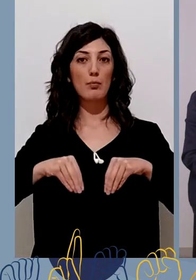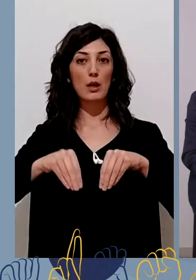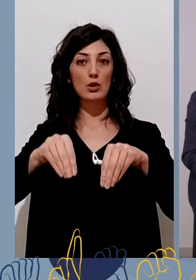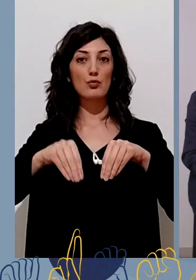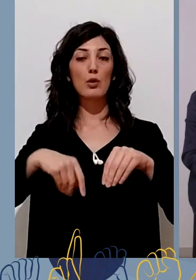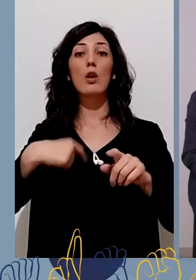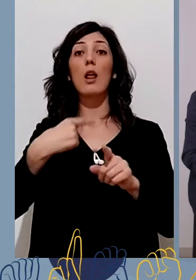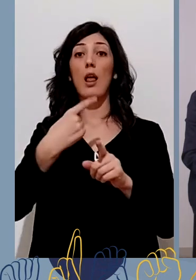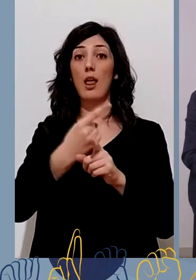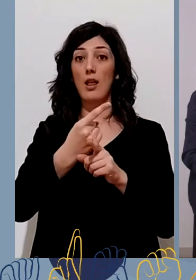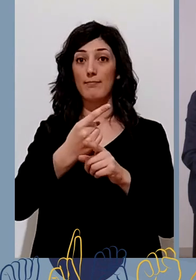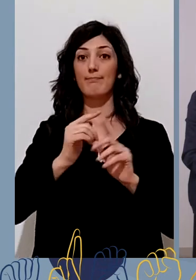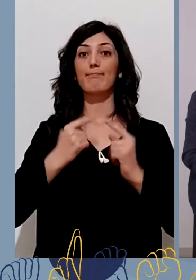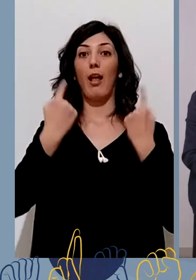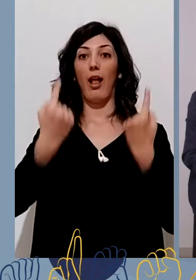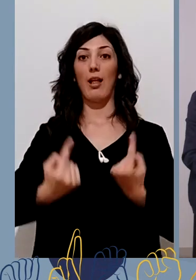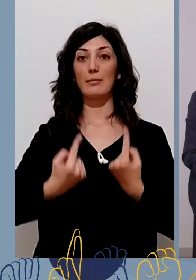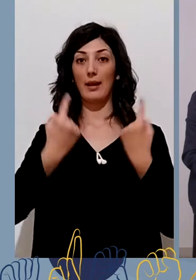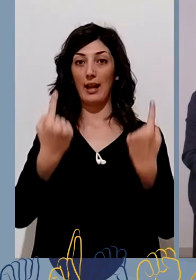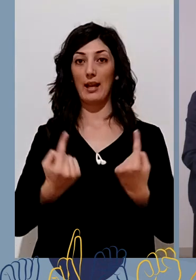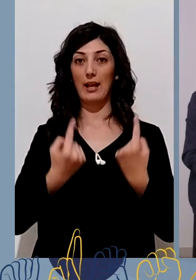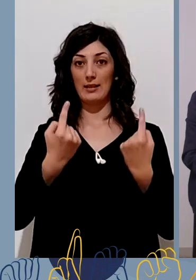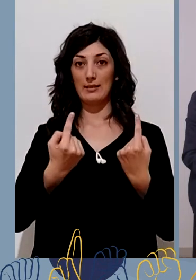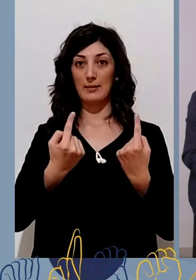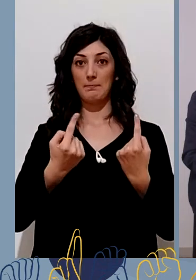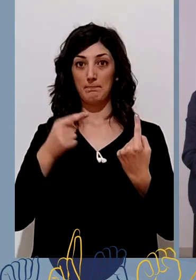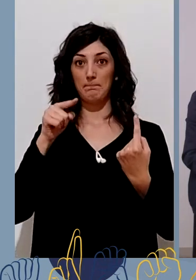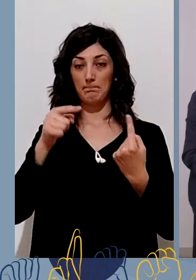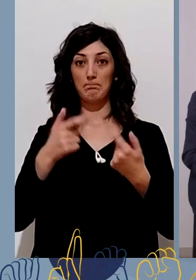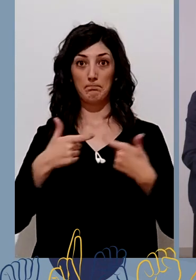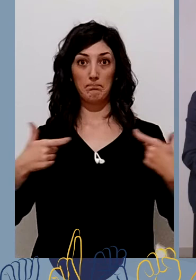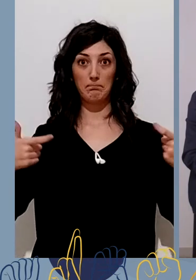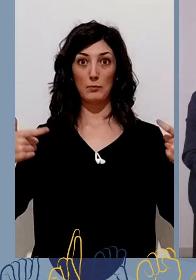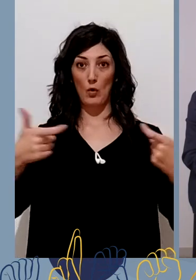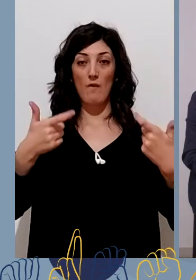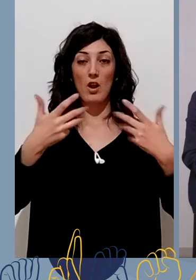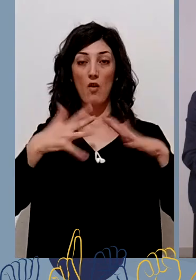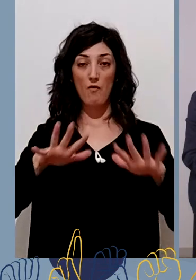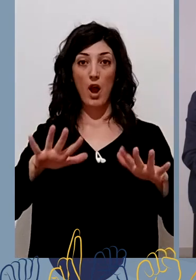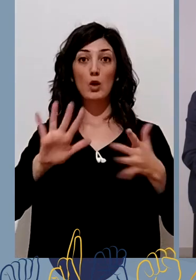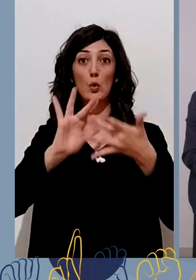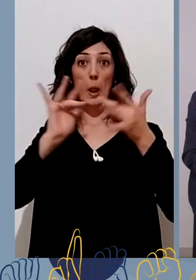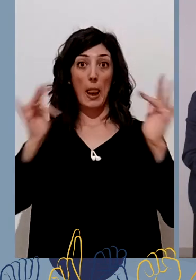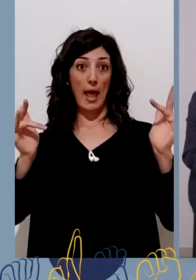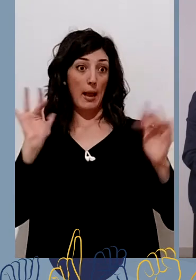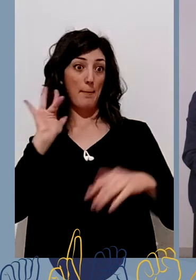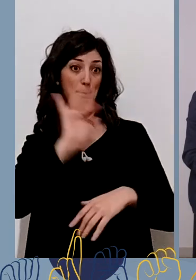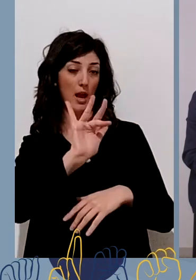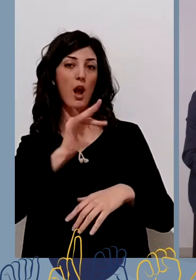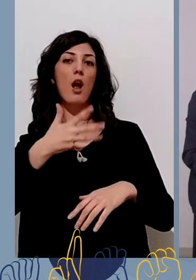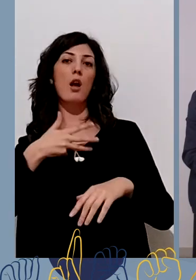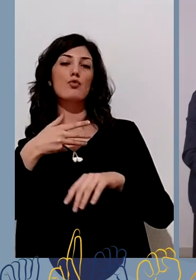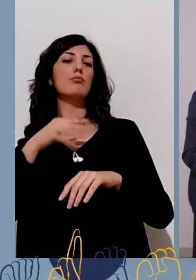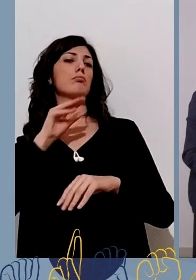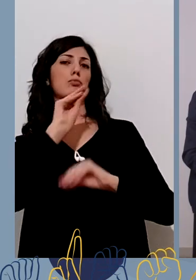il termine, appunto, di questa trasmissione, resettare il link che vi abbiamo inviato, e da là ci sarà il form per richiedere